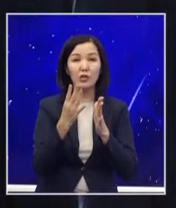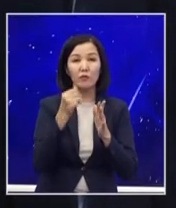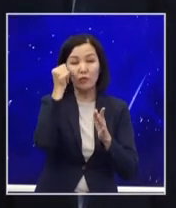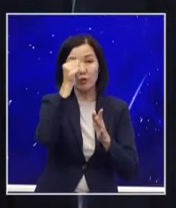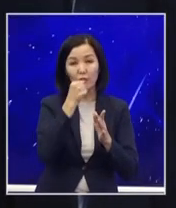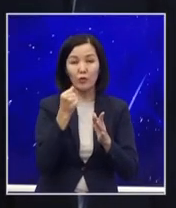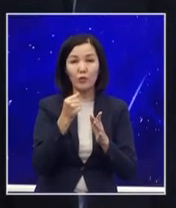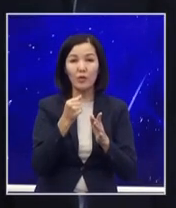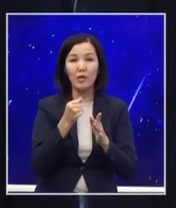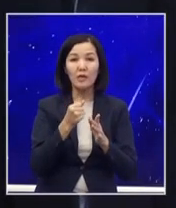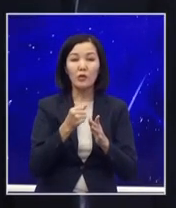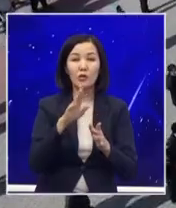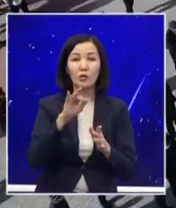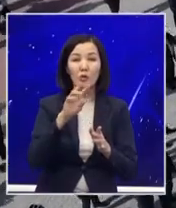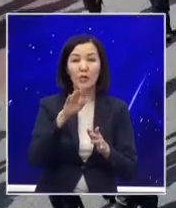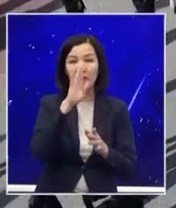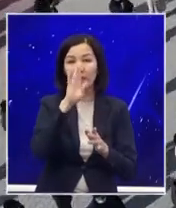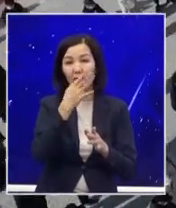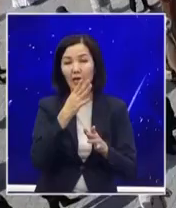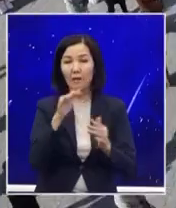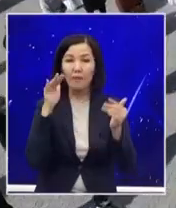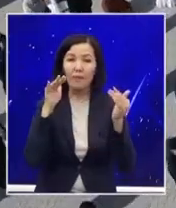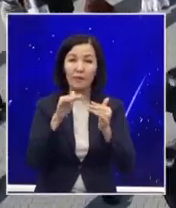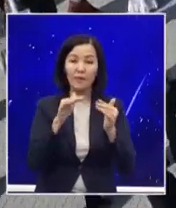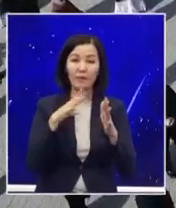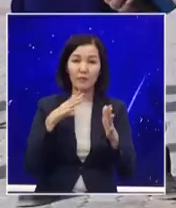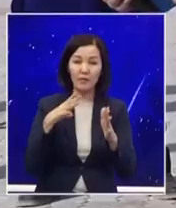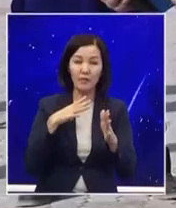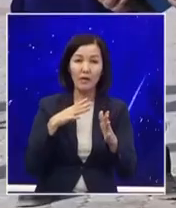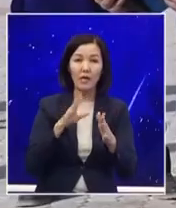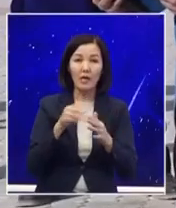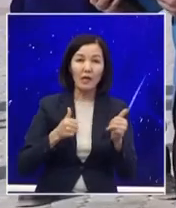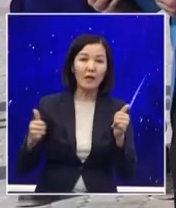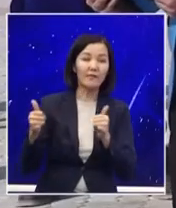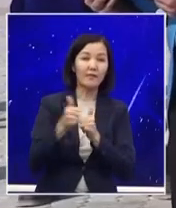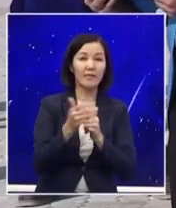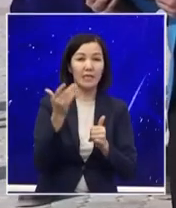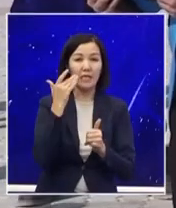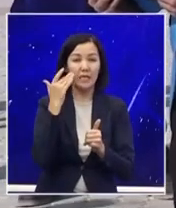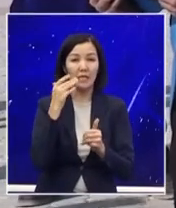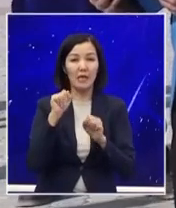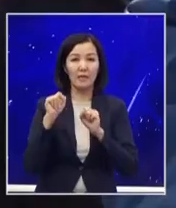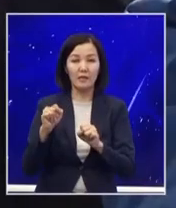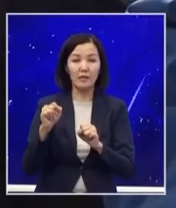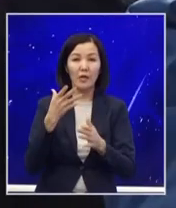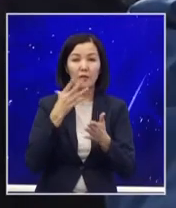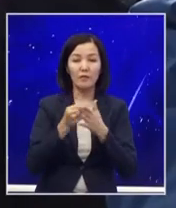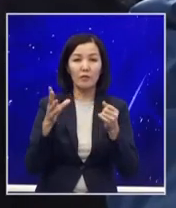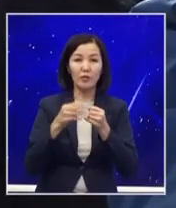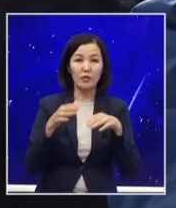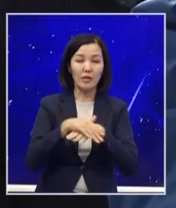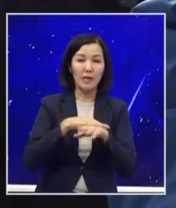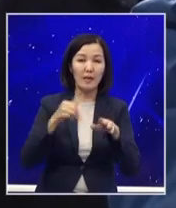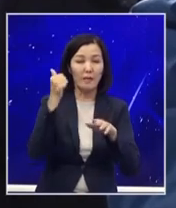на ожесточенные войны с джунгарским нашествием. Нынешнее поколение, выражая особый почет и уважение великому предку, открыли в Аксузском районе памятник